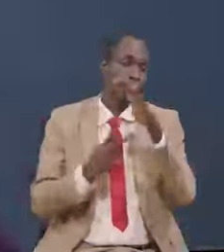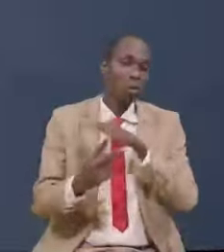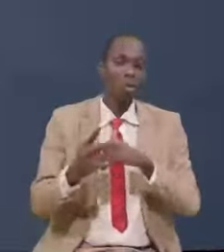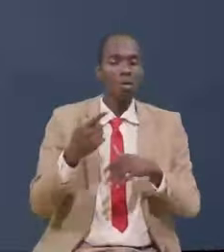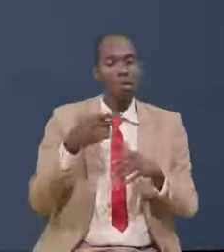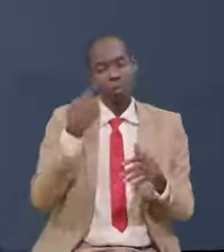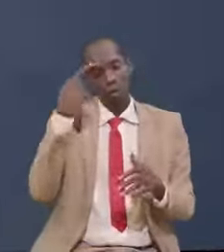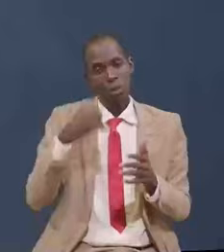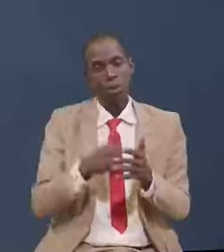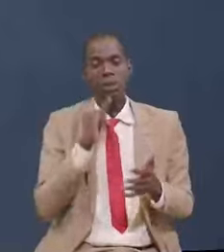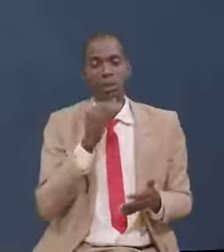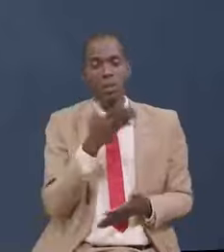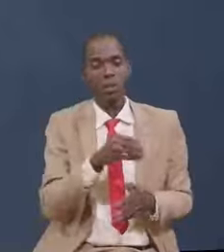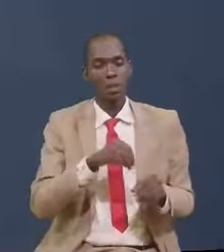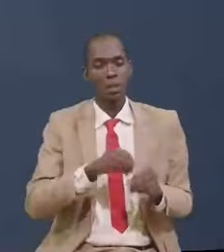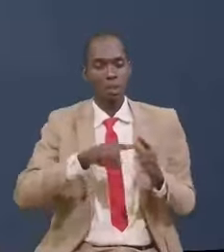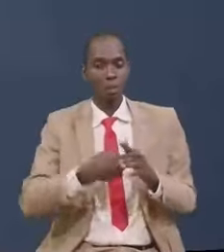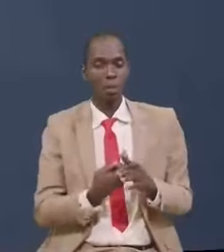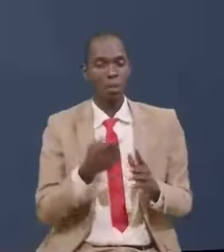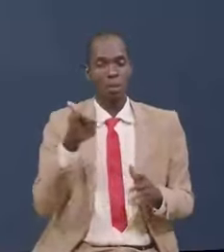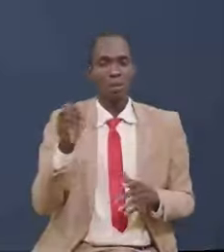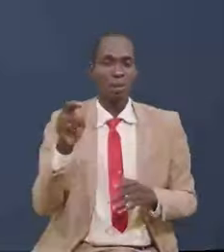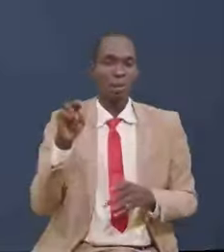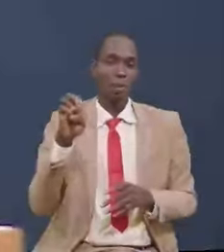Mais nous allons quand même retourner au début qui est Genèse.